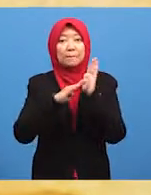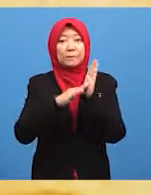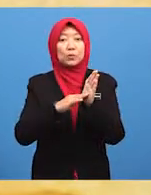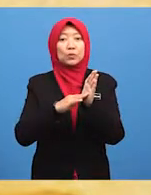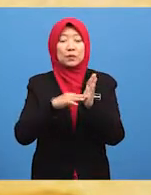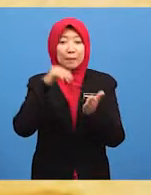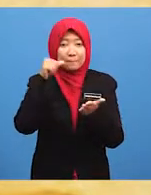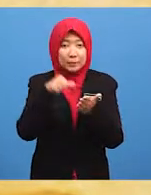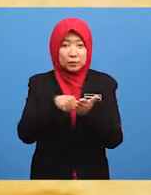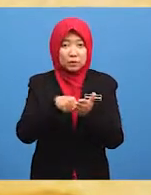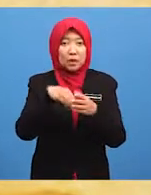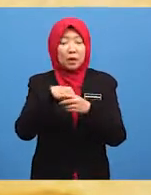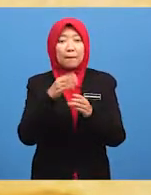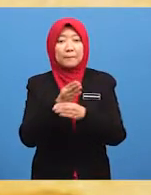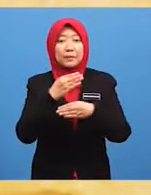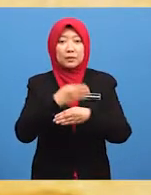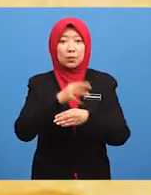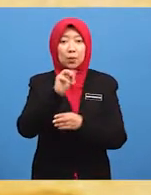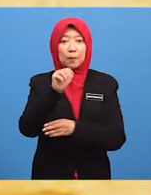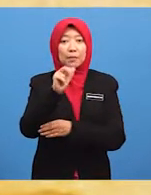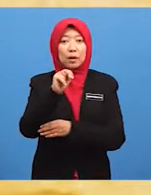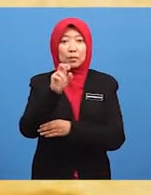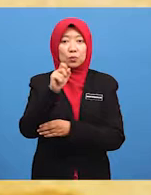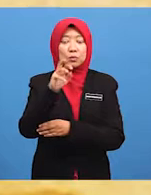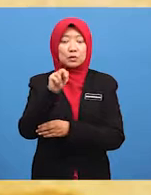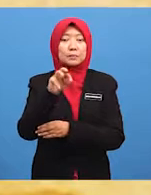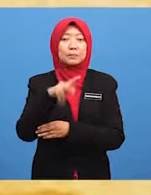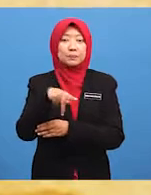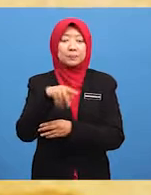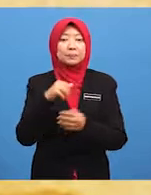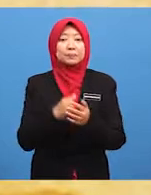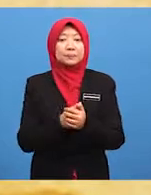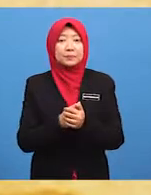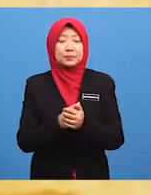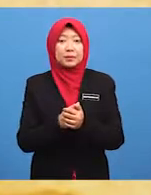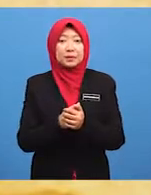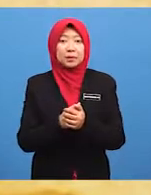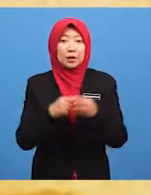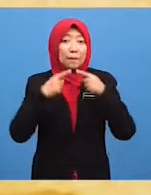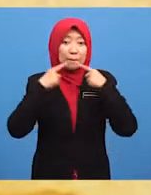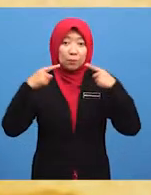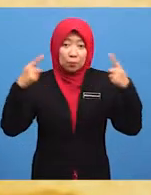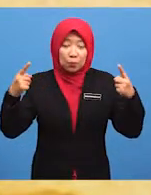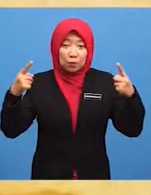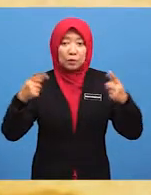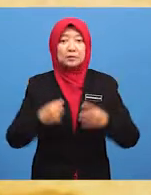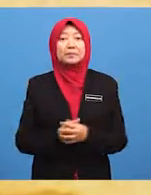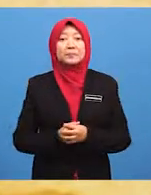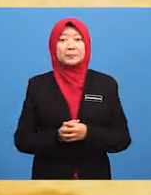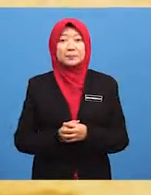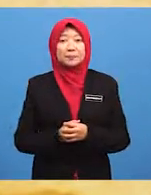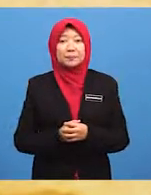bukti persuratan dalam bentuk manuskrip. Antara karya sejarah yang termasyur